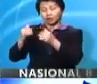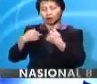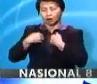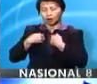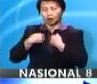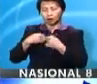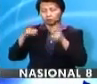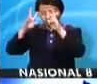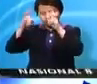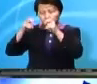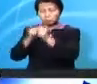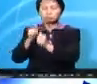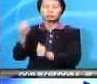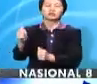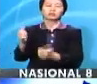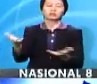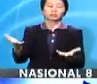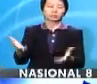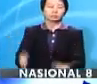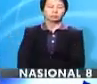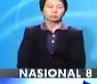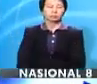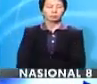mempunyai agenda tersembunyi.